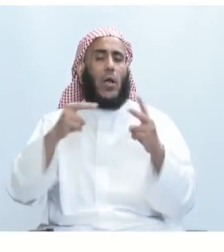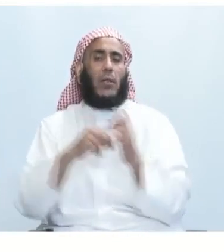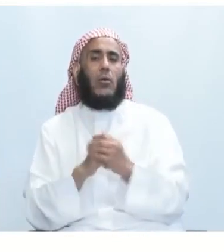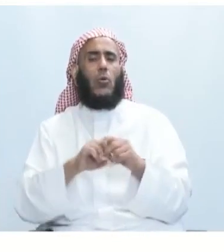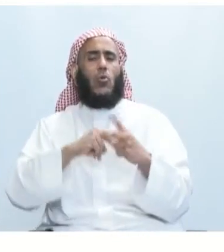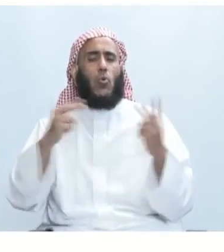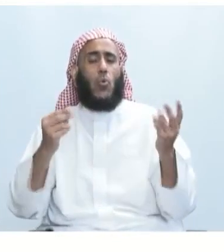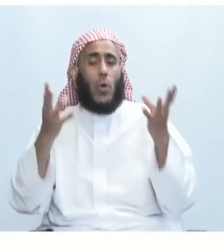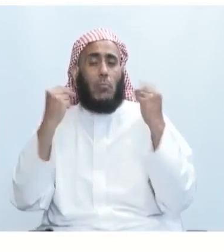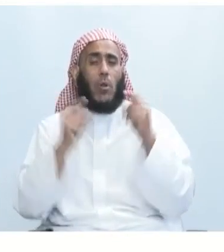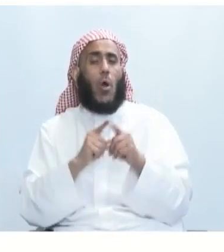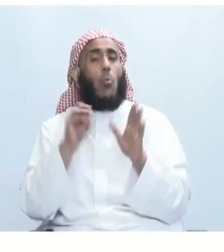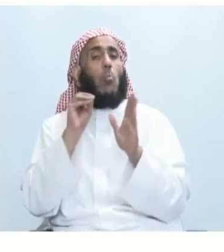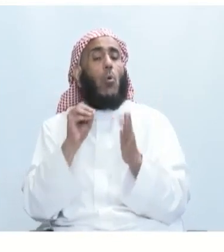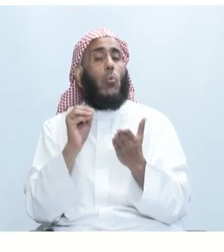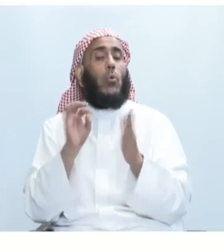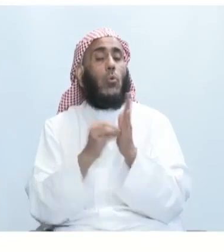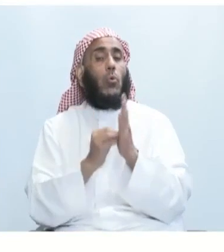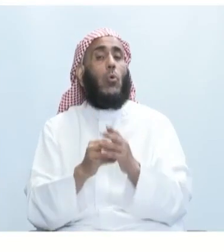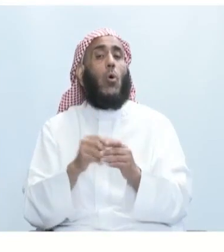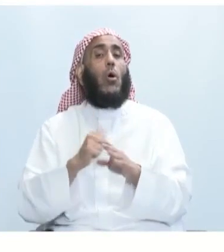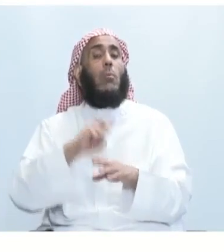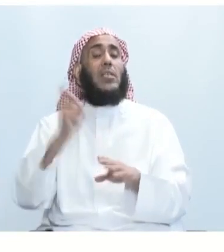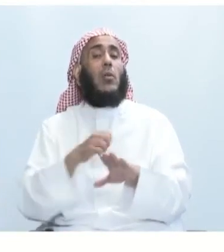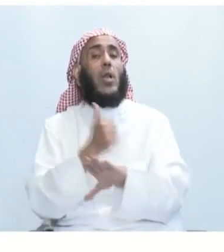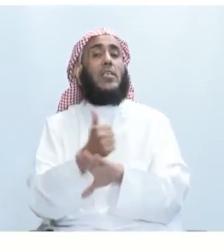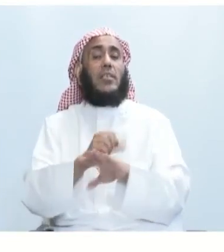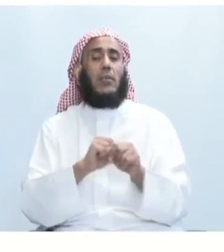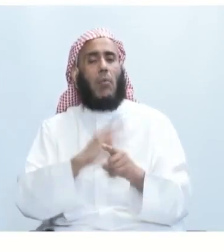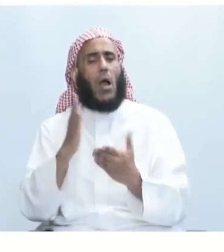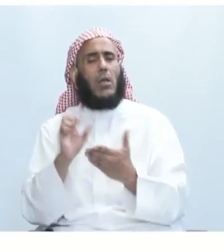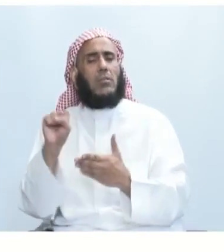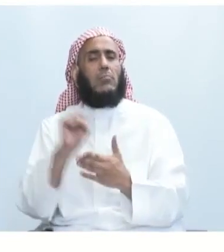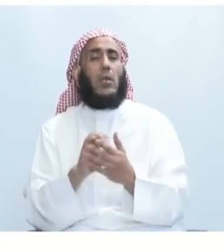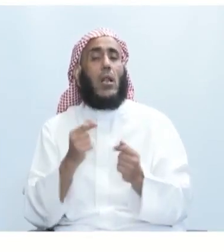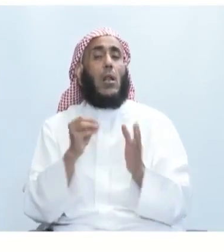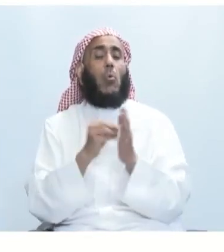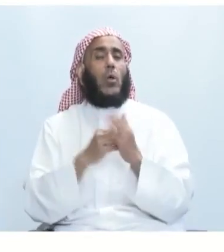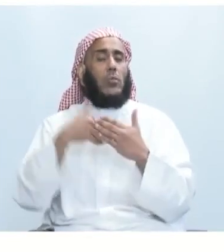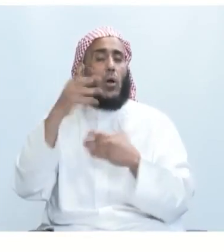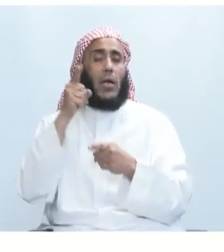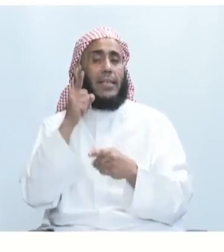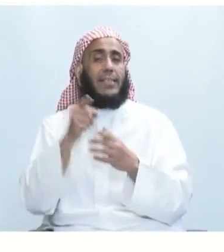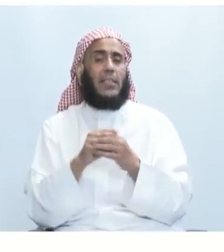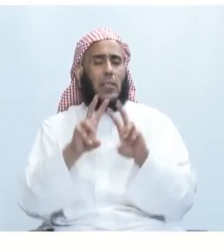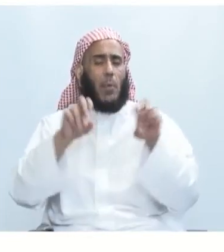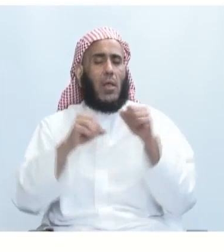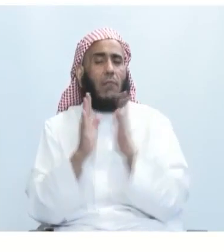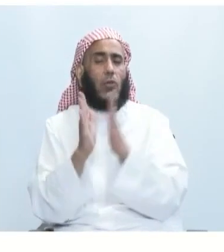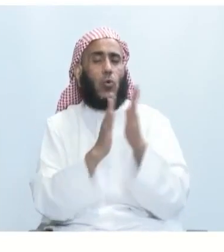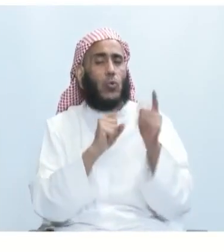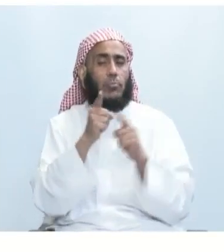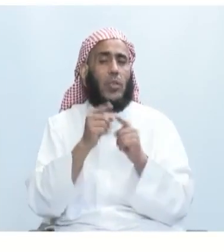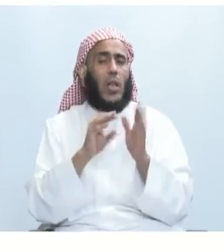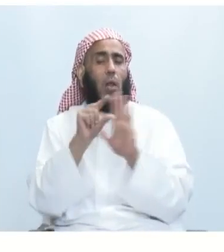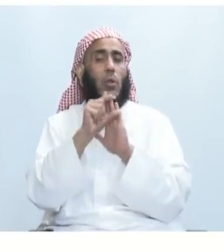فكل علم له موضوعه ومسائله الاساسيه ايضا موضوعات تتوقعها انت ان تبحثها في الكتب ذت على